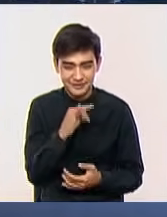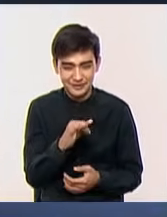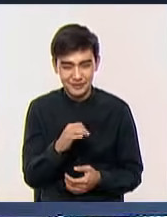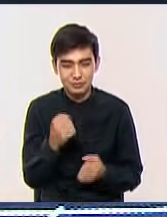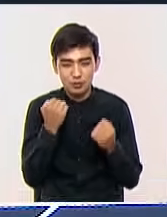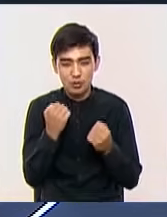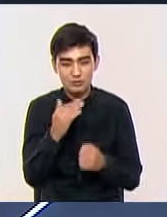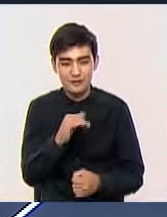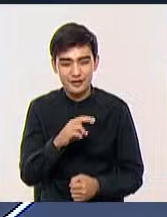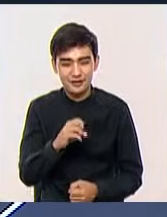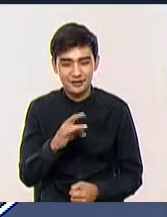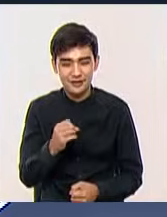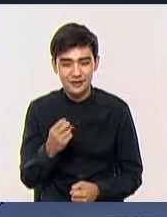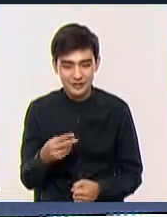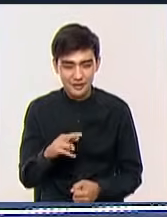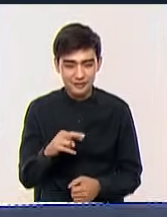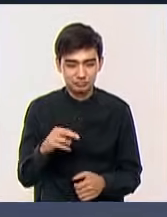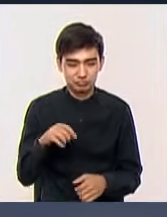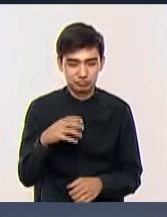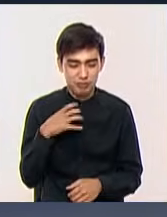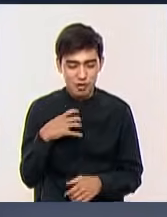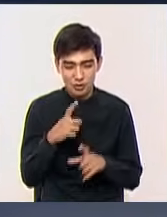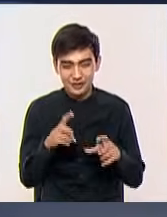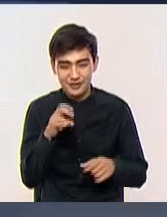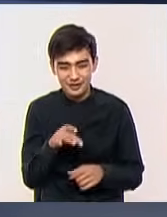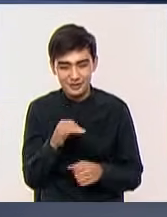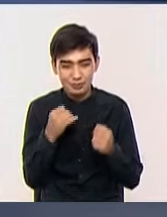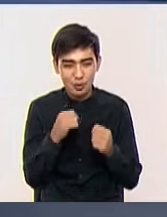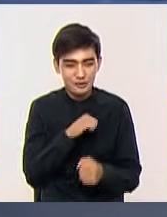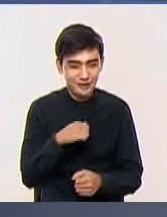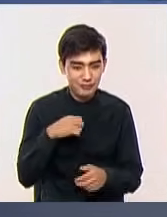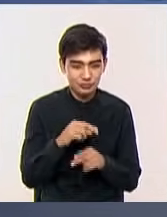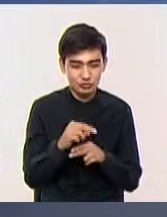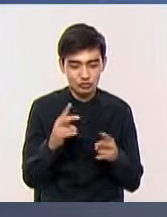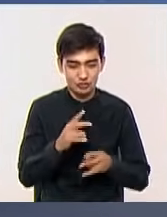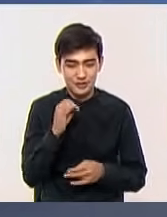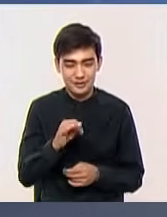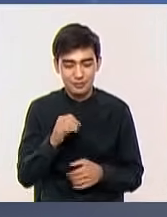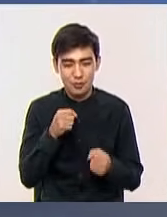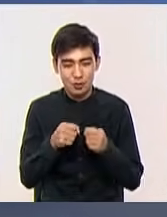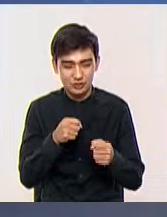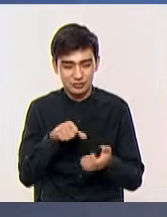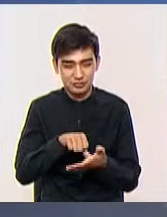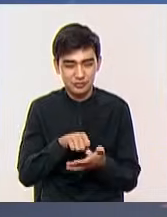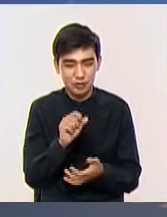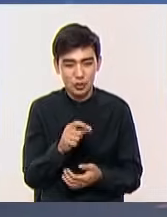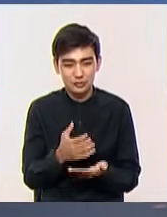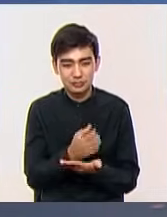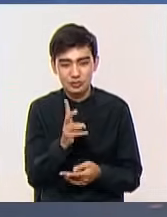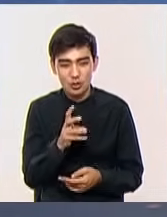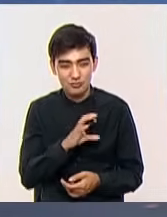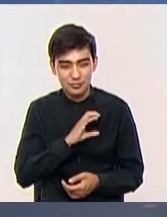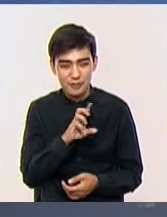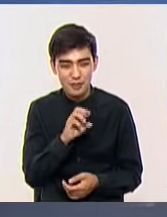спорт федерацияларының президенті олигархтар емес кәсіби спортшылардың өзі болу керек десе, Пекинде бокстан алтын медаль алған Бақыт Сәрсекбаев